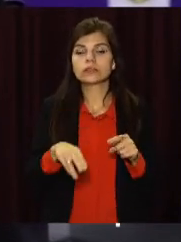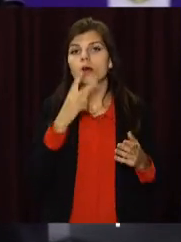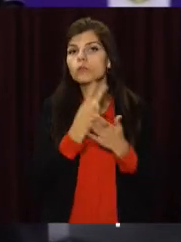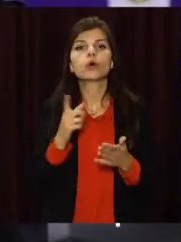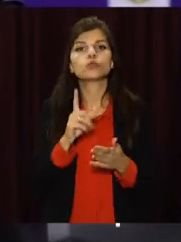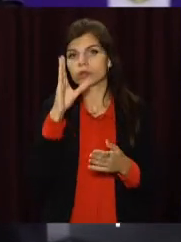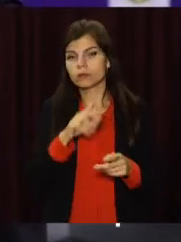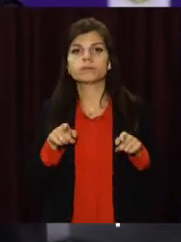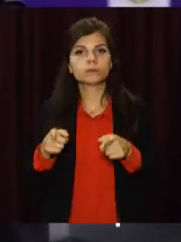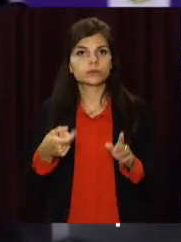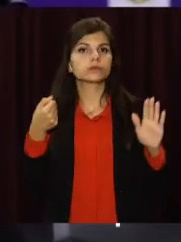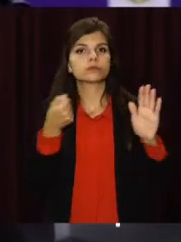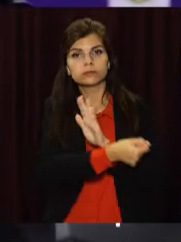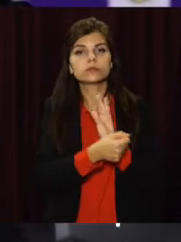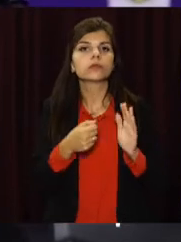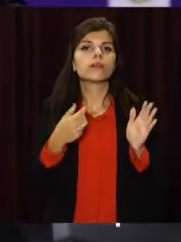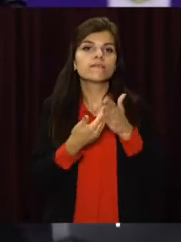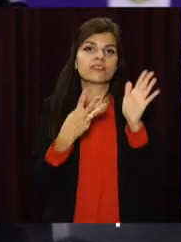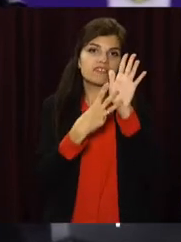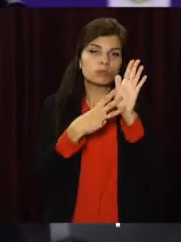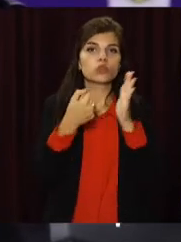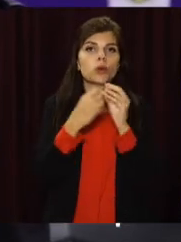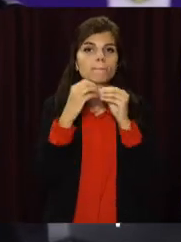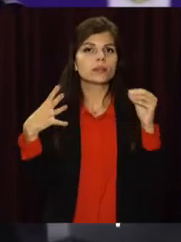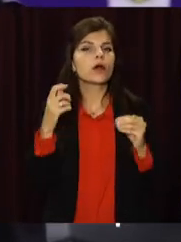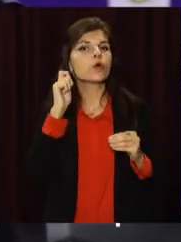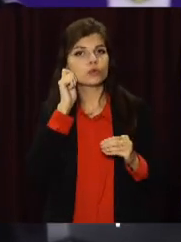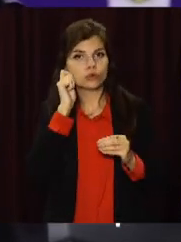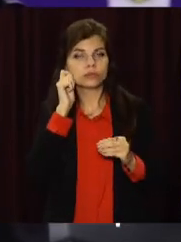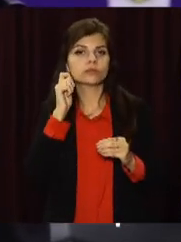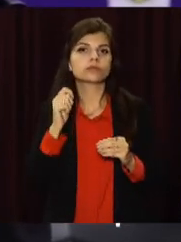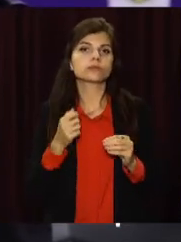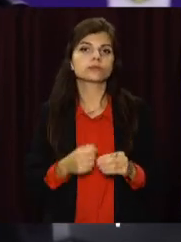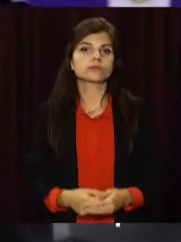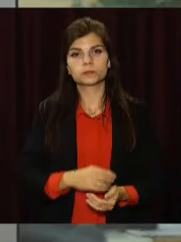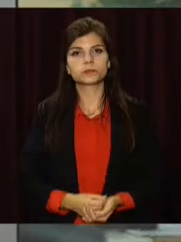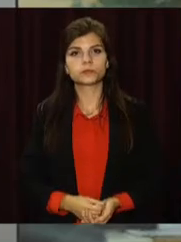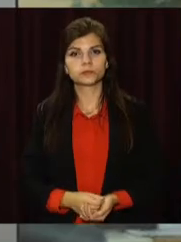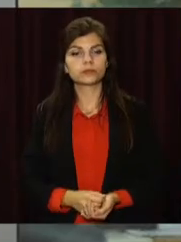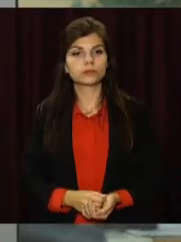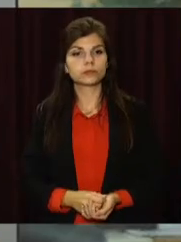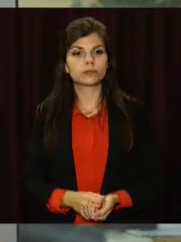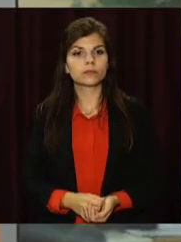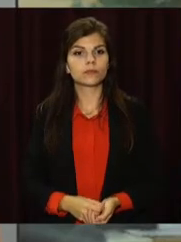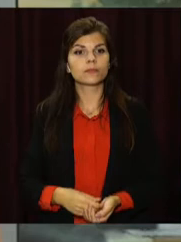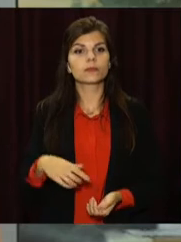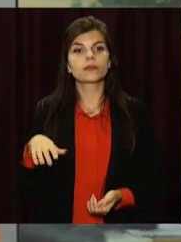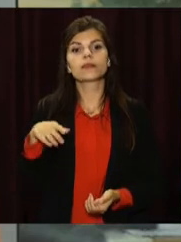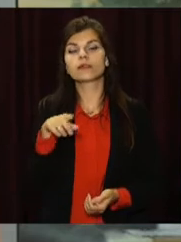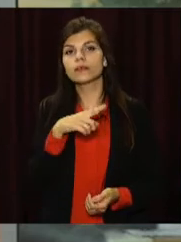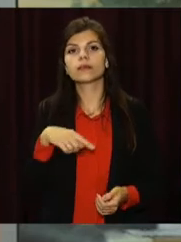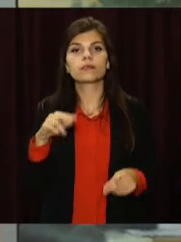передбачає санкцію від 8 до 15 років позбавлення волі. Амбулаторія з нуля